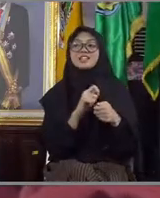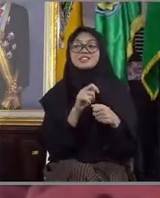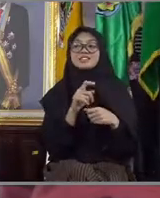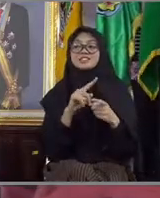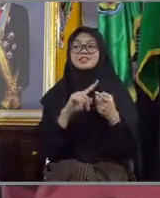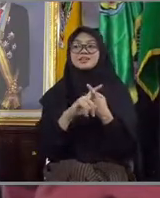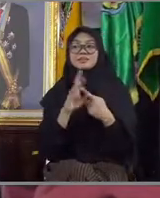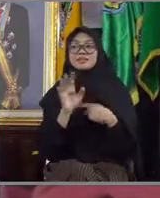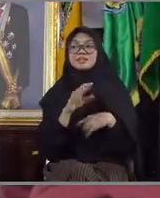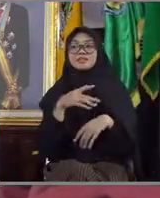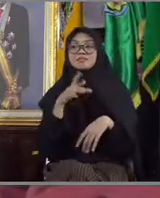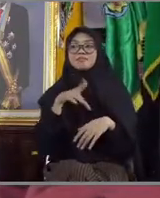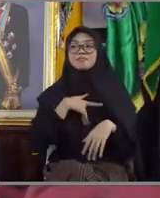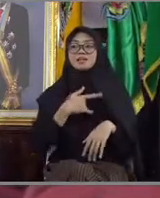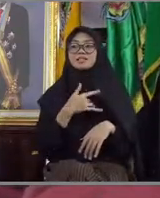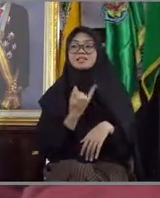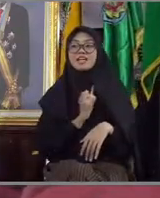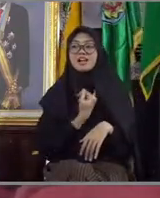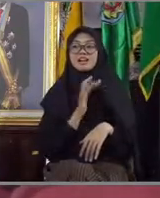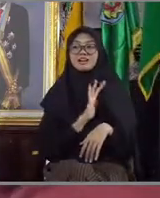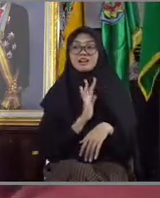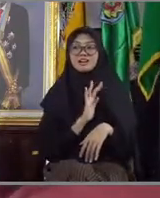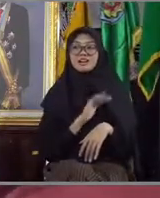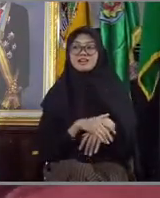merasa salah enggak?